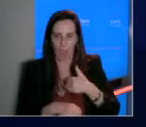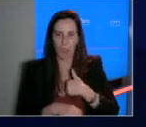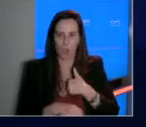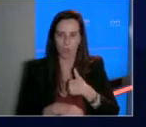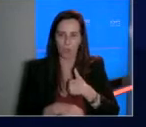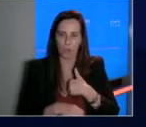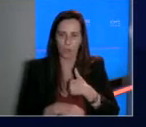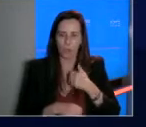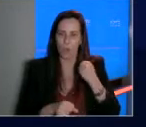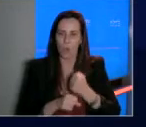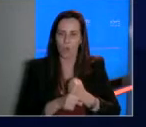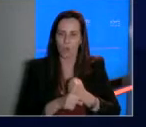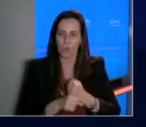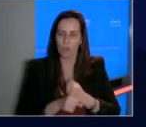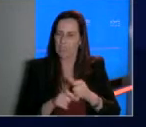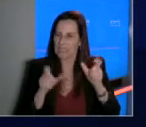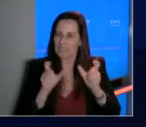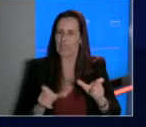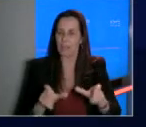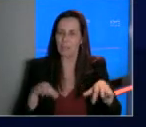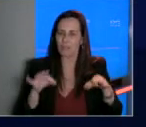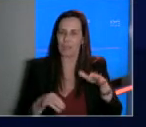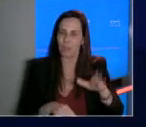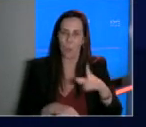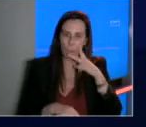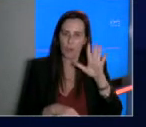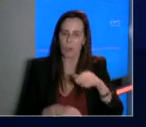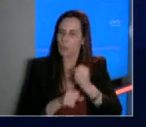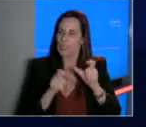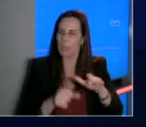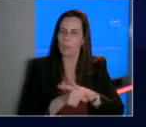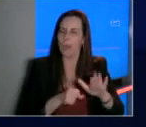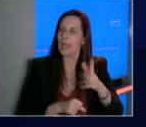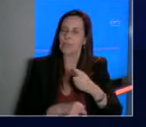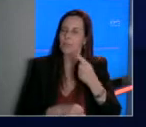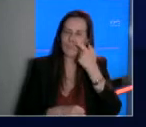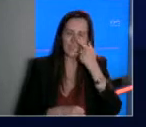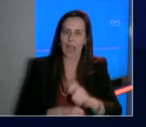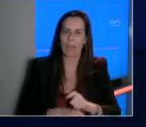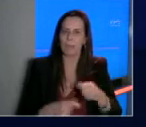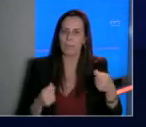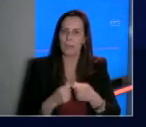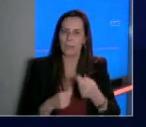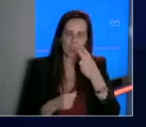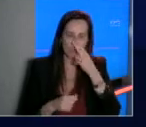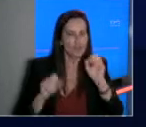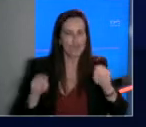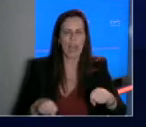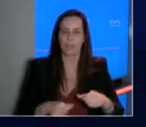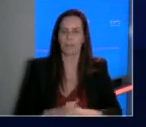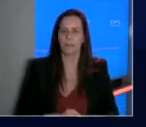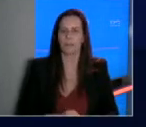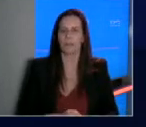הולכים, הלכנו לאיזשהו מין חצי סגר כזה, בספרד גם אנחנו רואים שהלכו לסגר מלא. איך זה נראה באיטליה מבחינת הניסיון להשתלט על